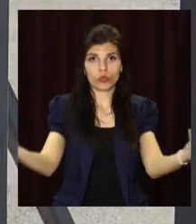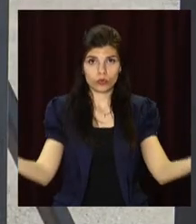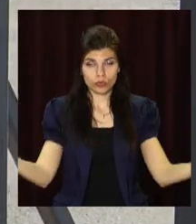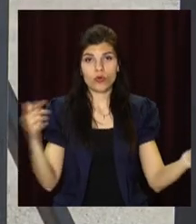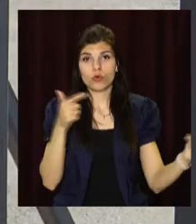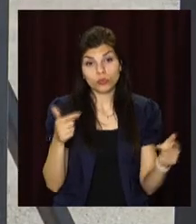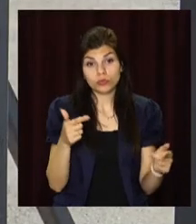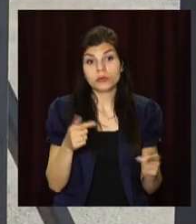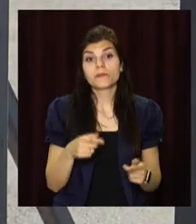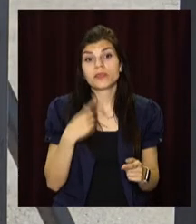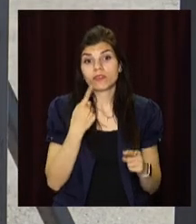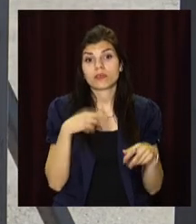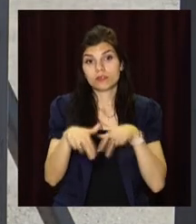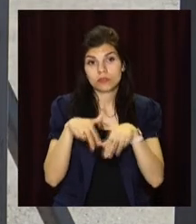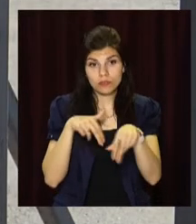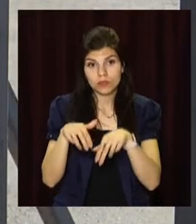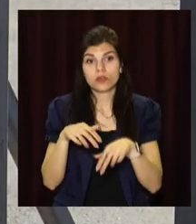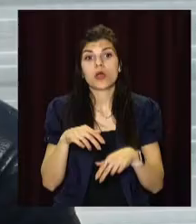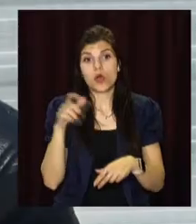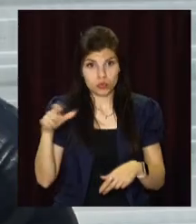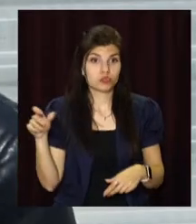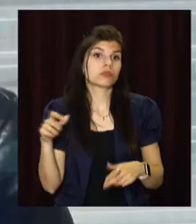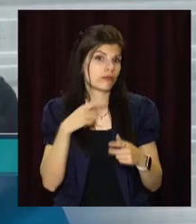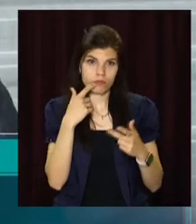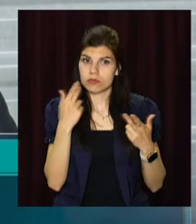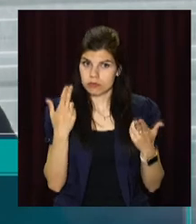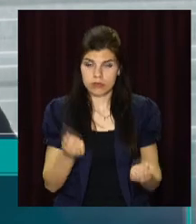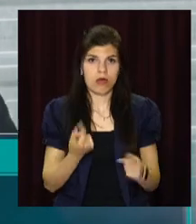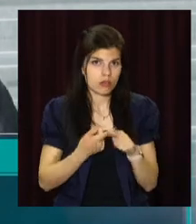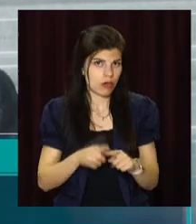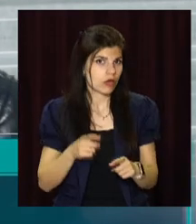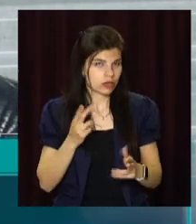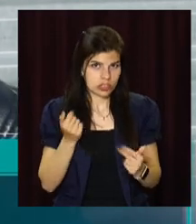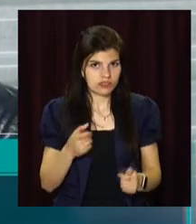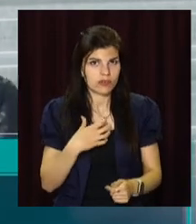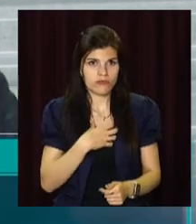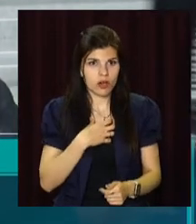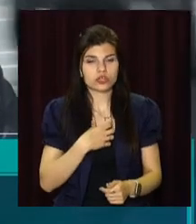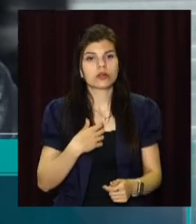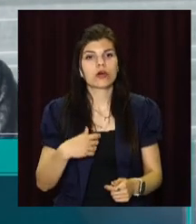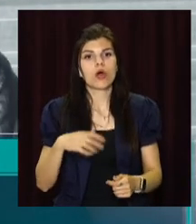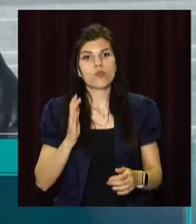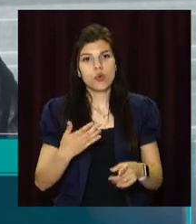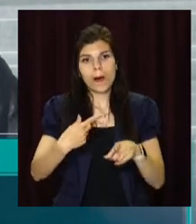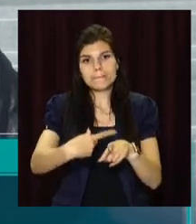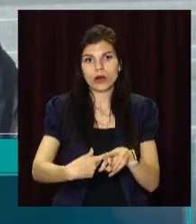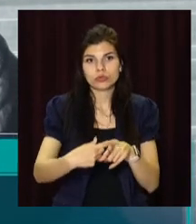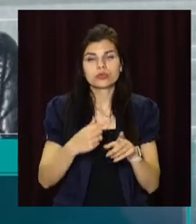Доцільність регулювання перехресть кам'янчани схвалюють. Це достатньо важливо буде до перекрестки більш-менш